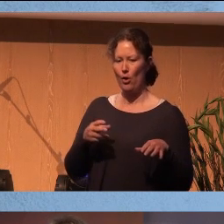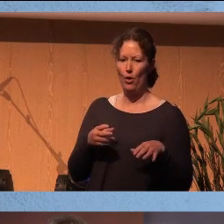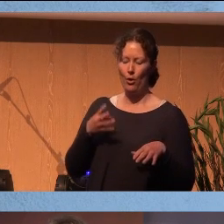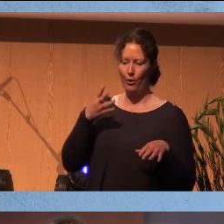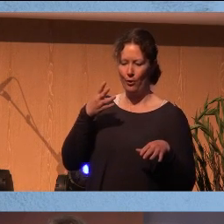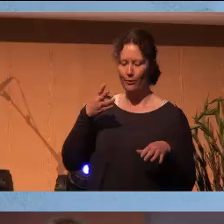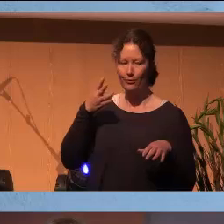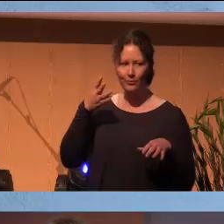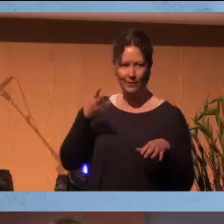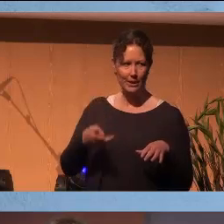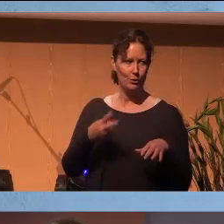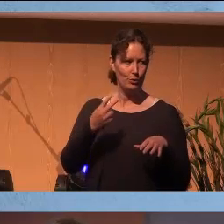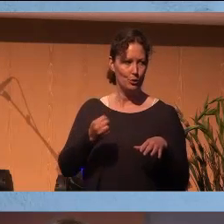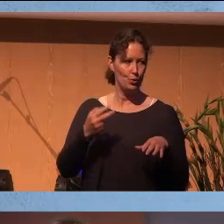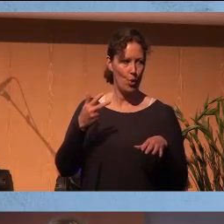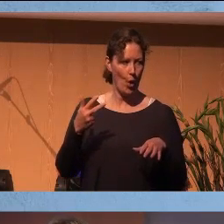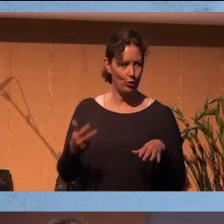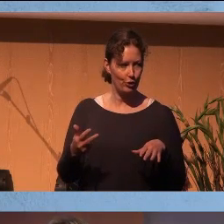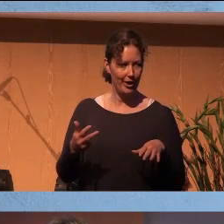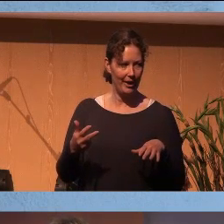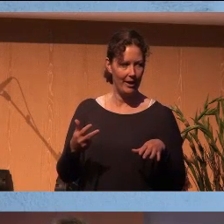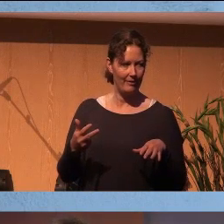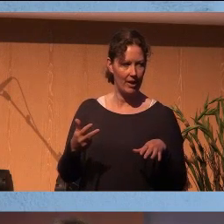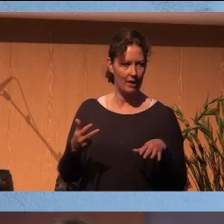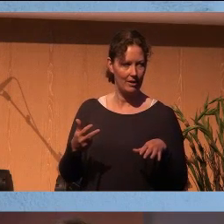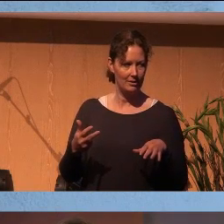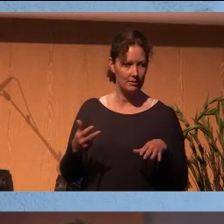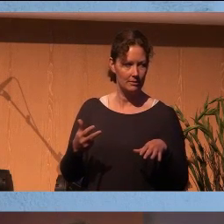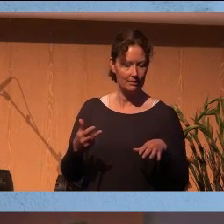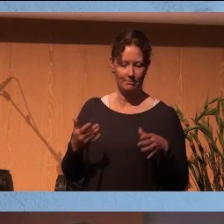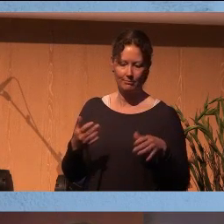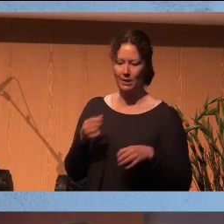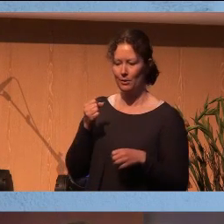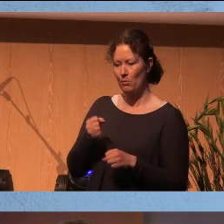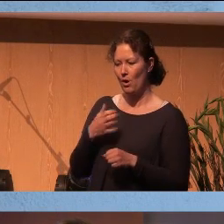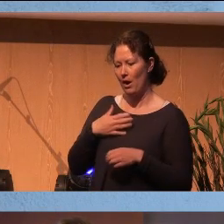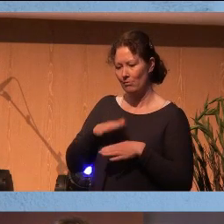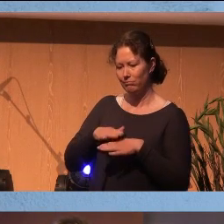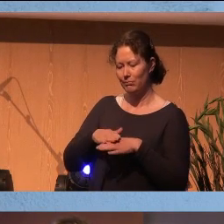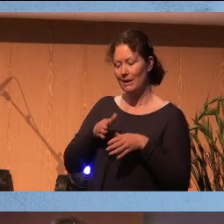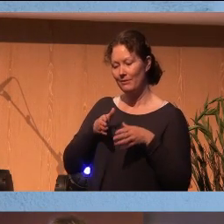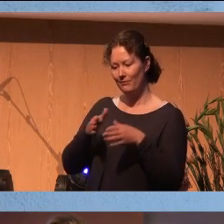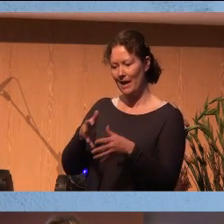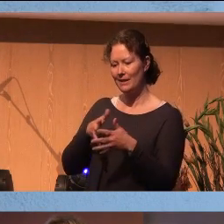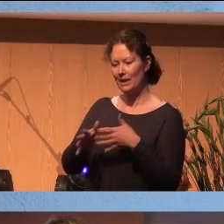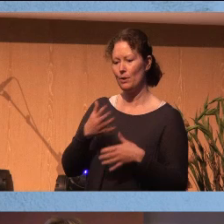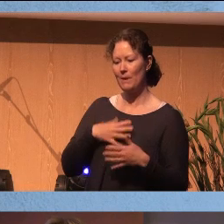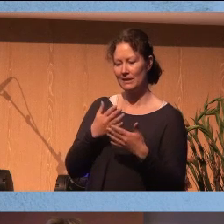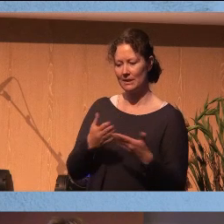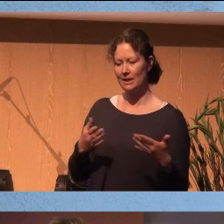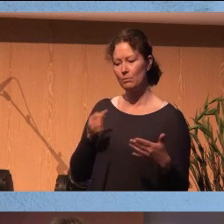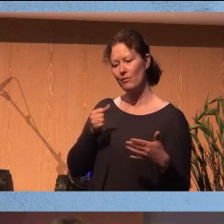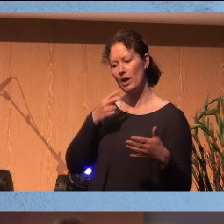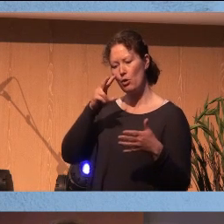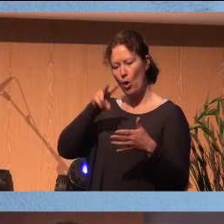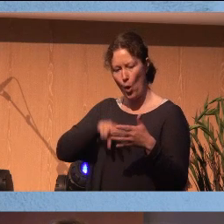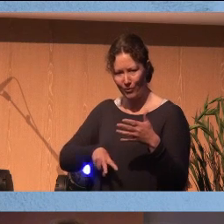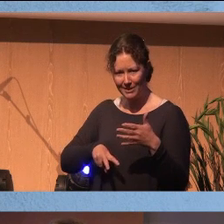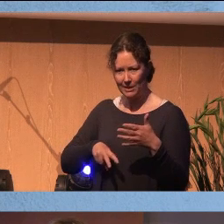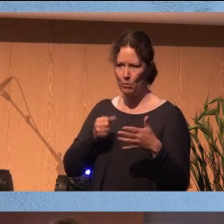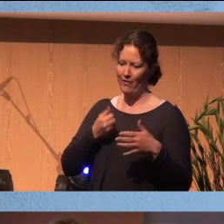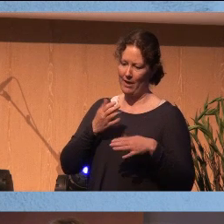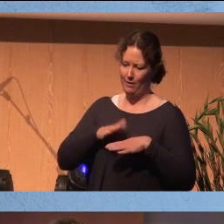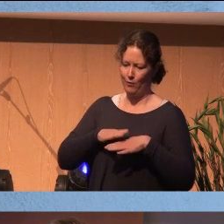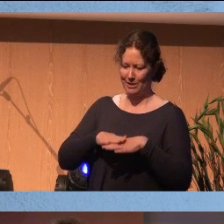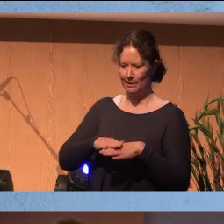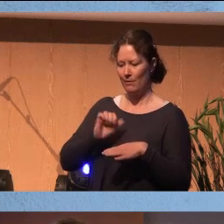kommuner. Målet vårt må være å anlegge en vei gjennom helsetjenesten som oversiktlig og